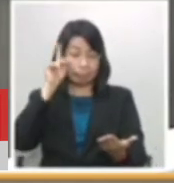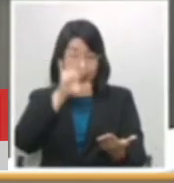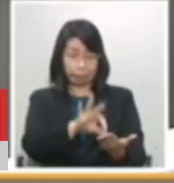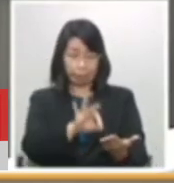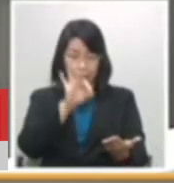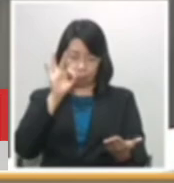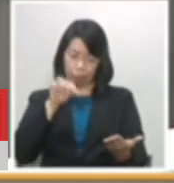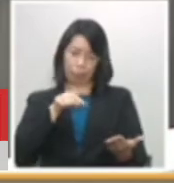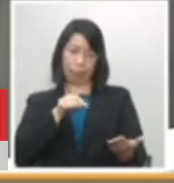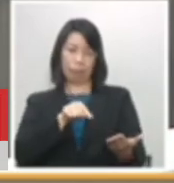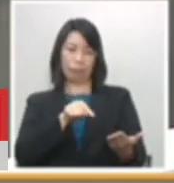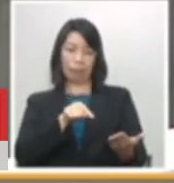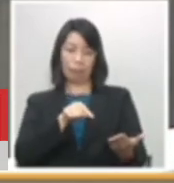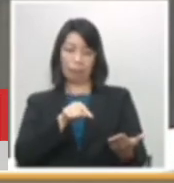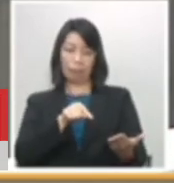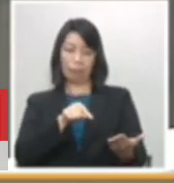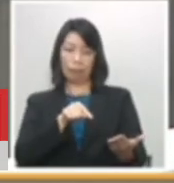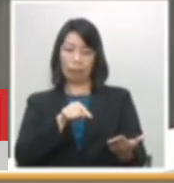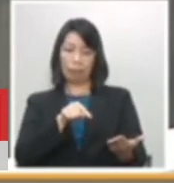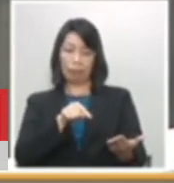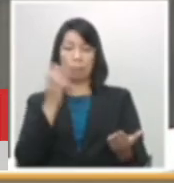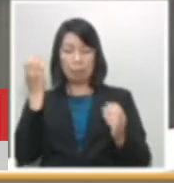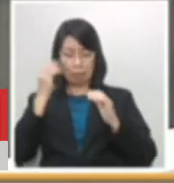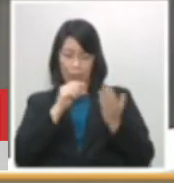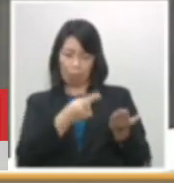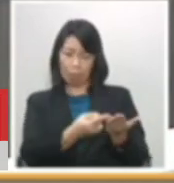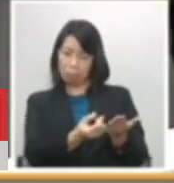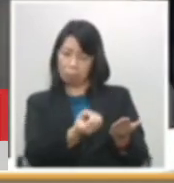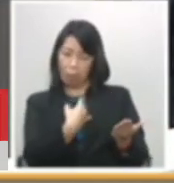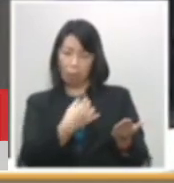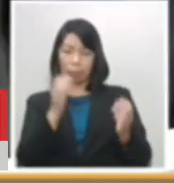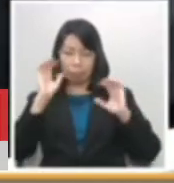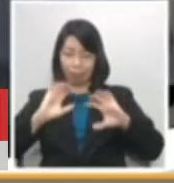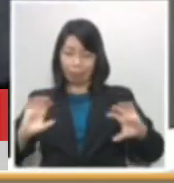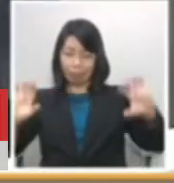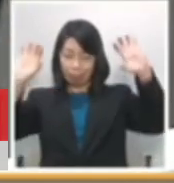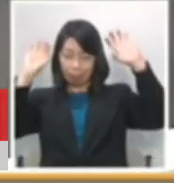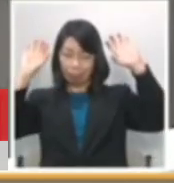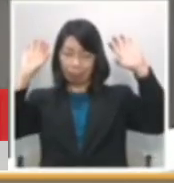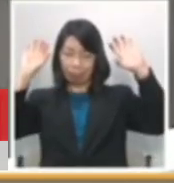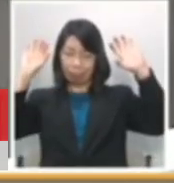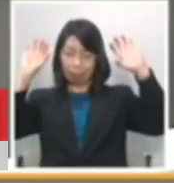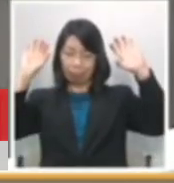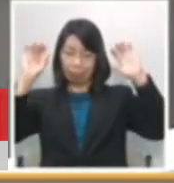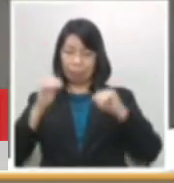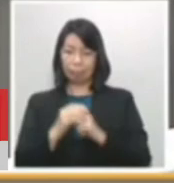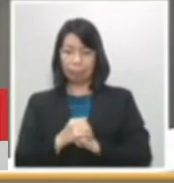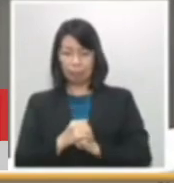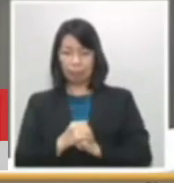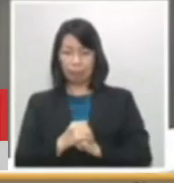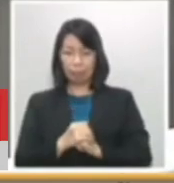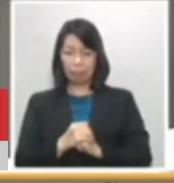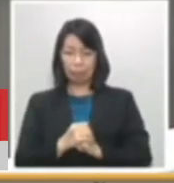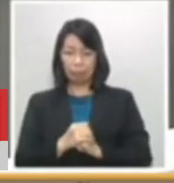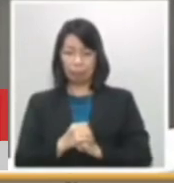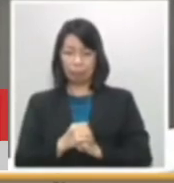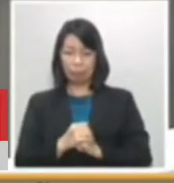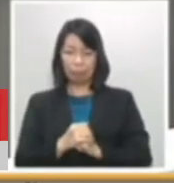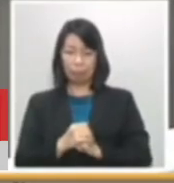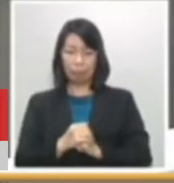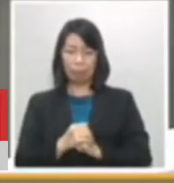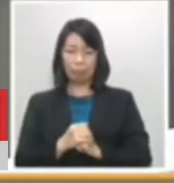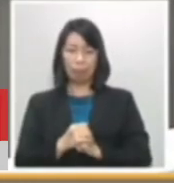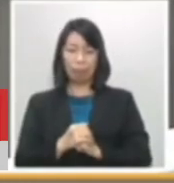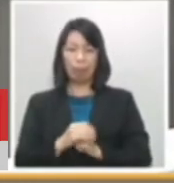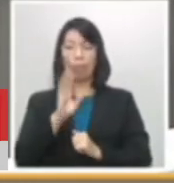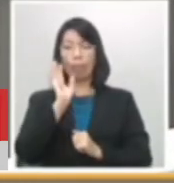ารัฐบาลเตรียมทุบวัดในเขตอุทยาน 5,000 แห่งให้หายไปจาก